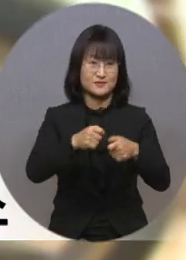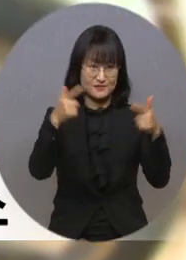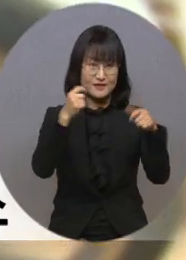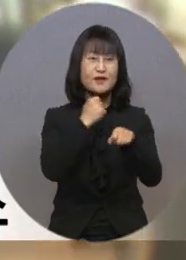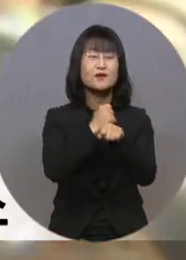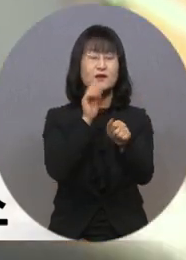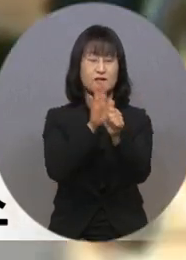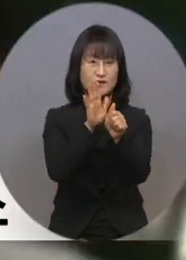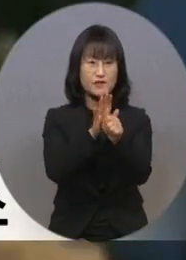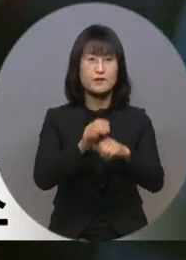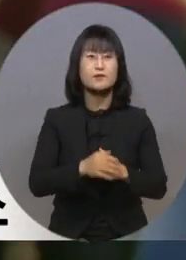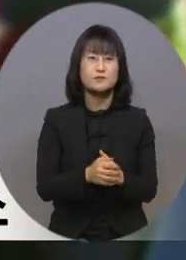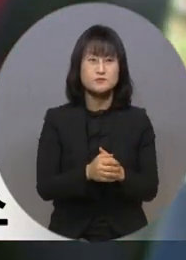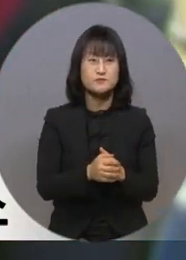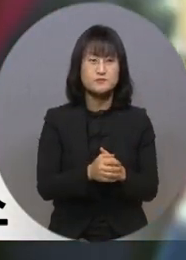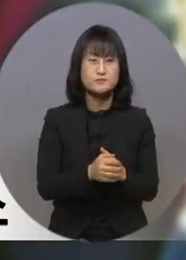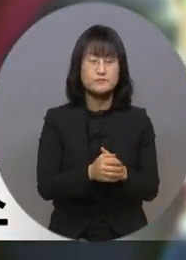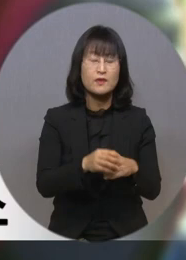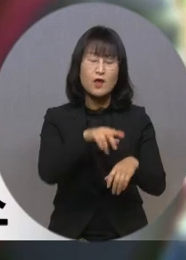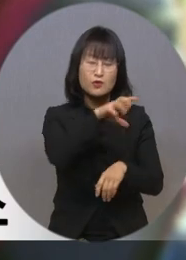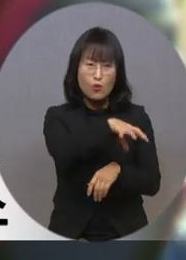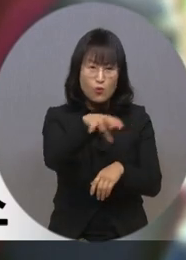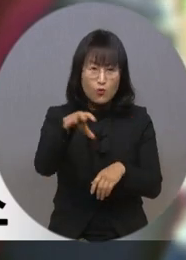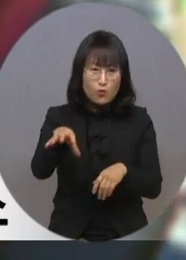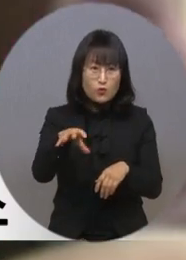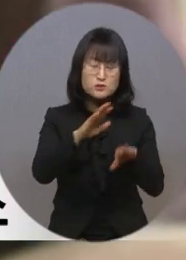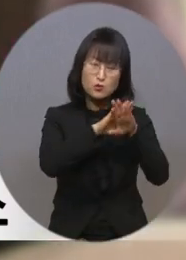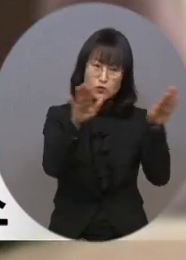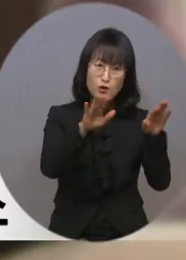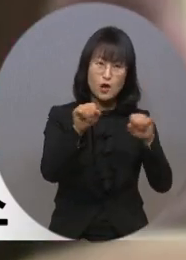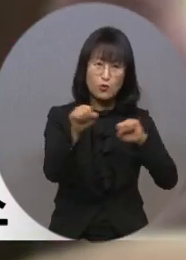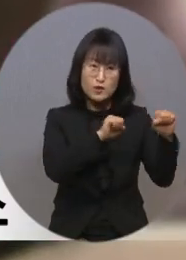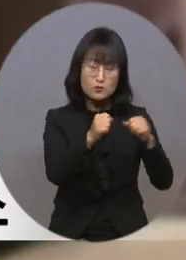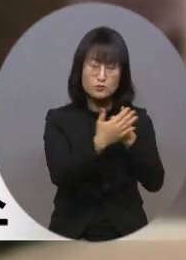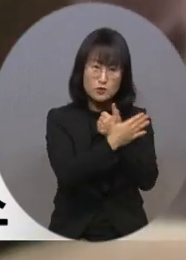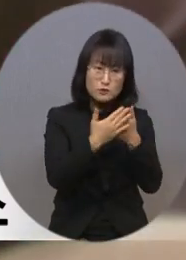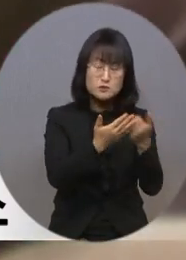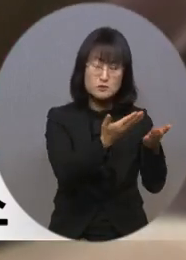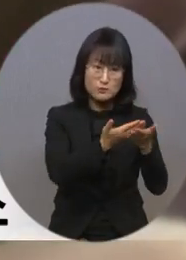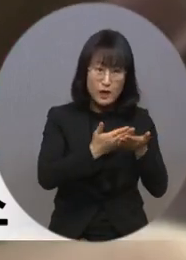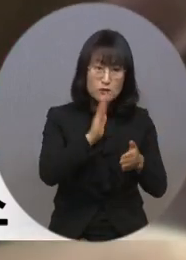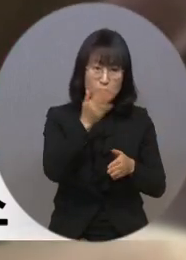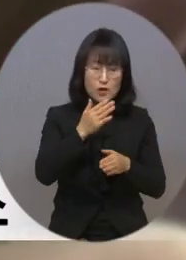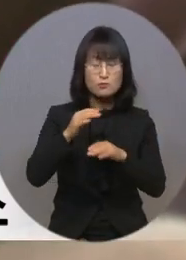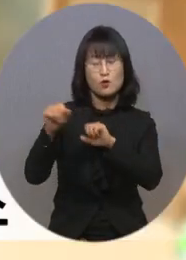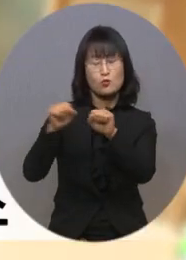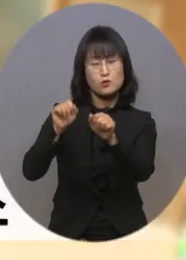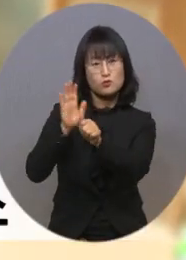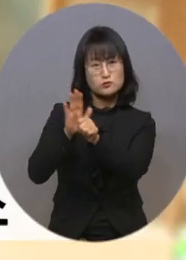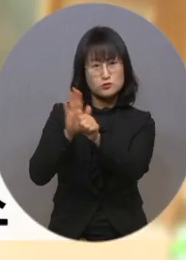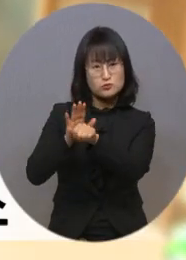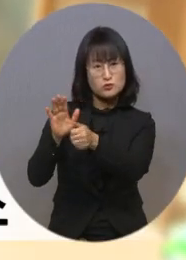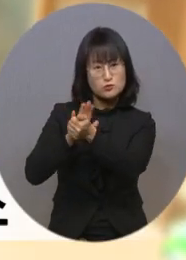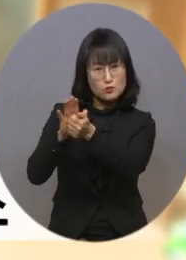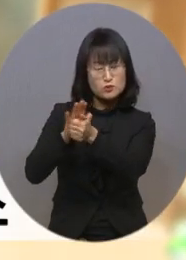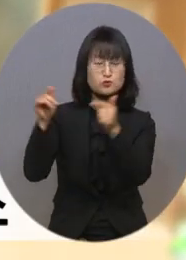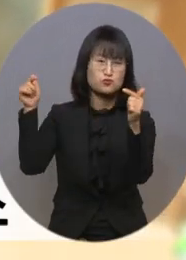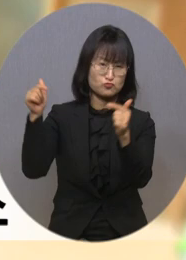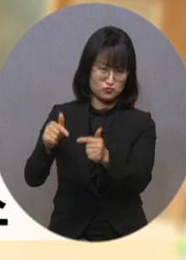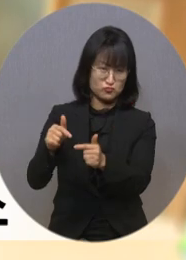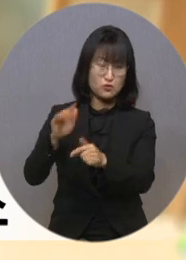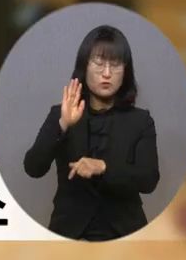발달장애인이 지역사회 다양한 기관에서 주관활동 서비스를 받으면 활동 지원 서비스 시간이 그만큼